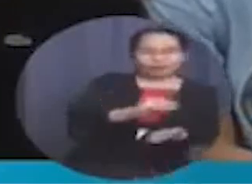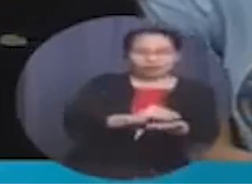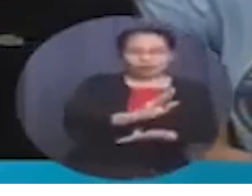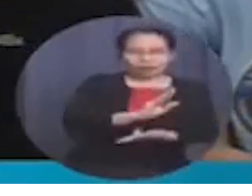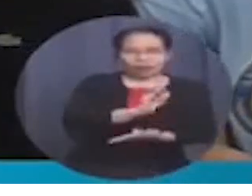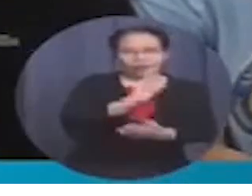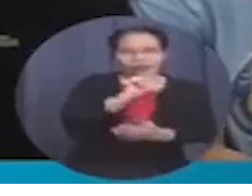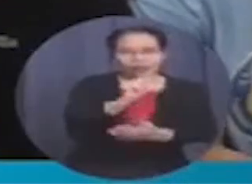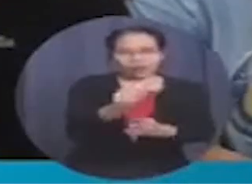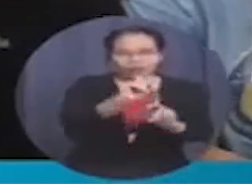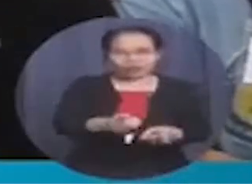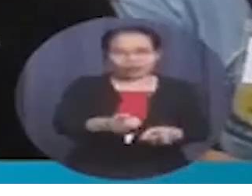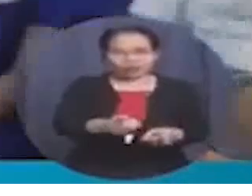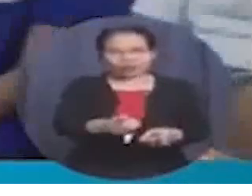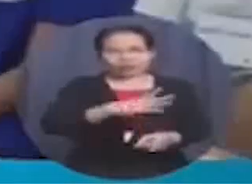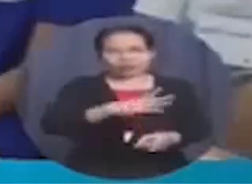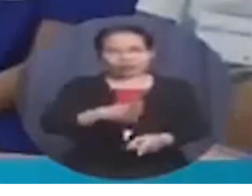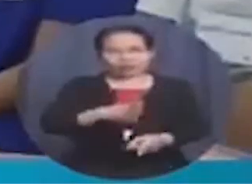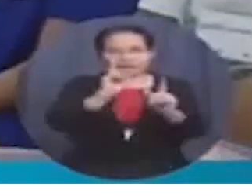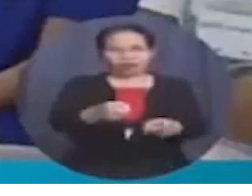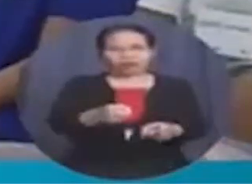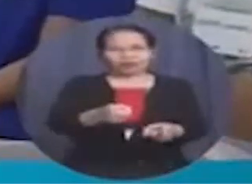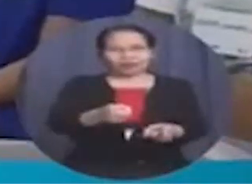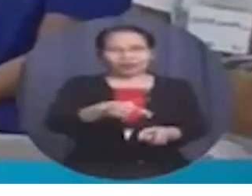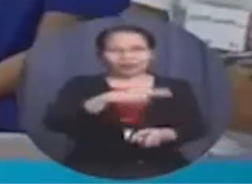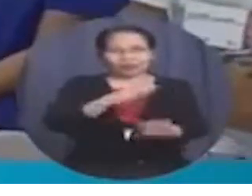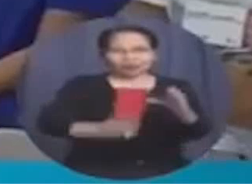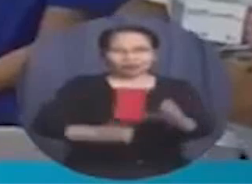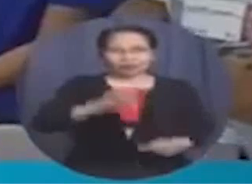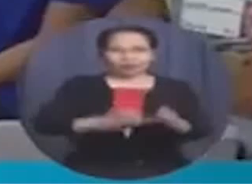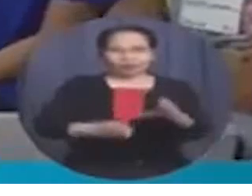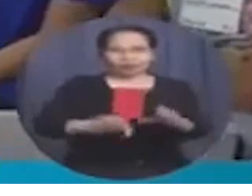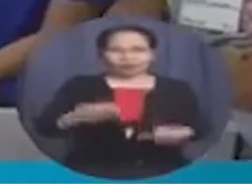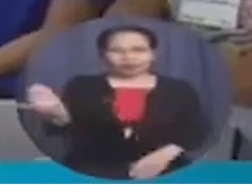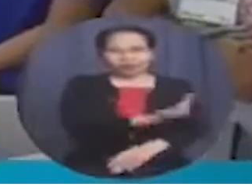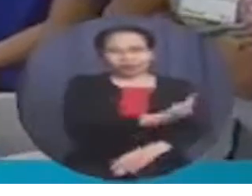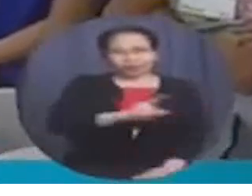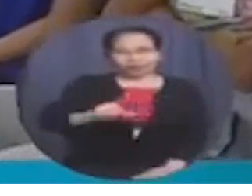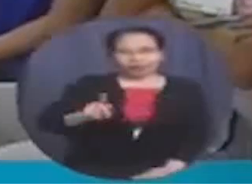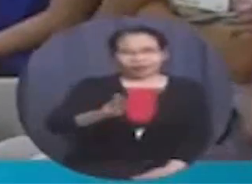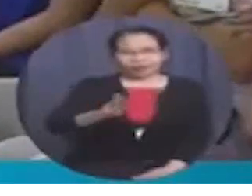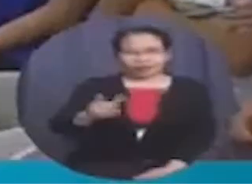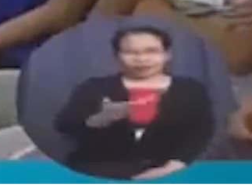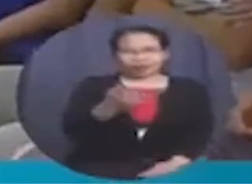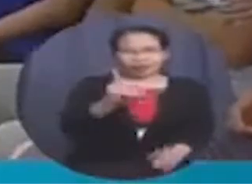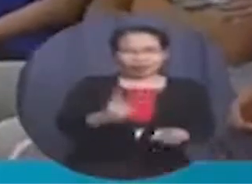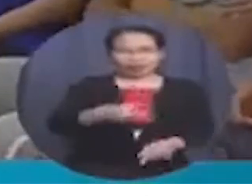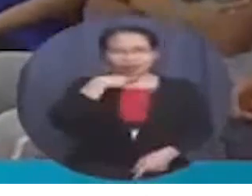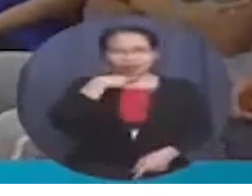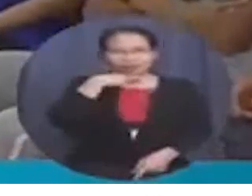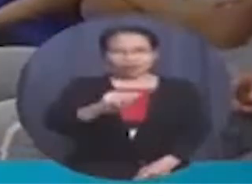kayong managot. Tingnan natin. Pag dinimanda kami ng libel, kayo mananagot. Hindi naman